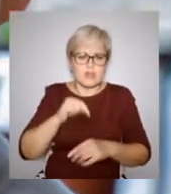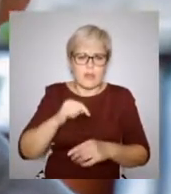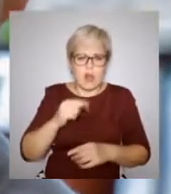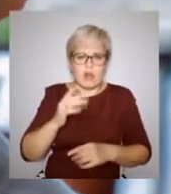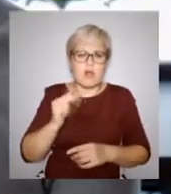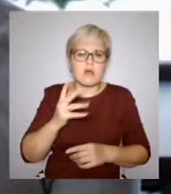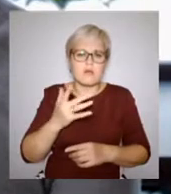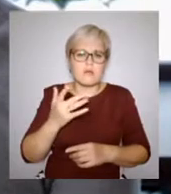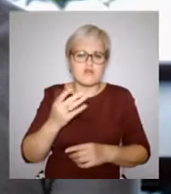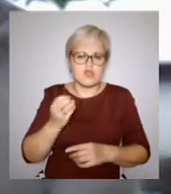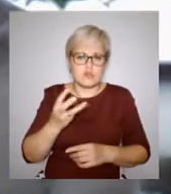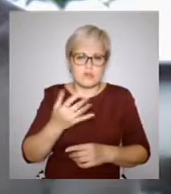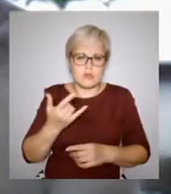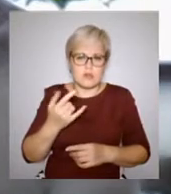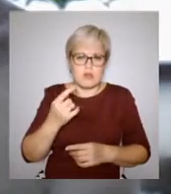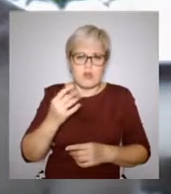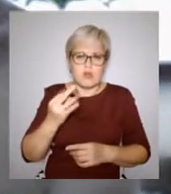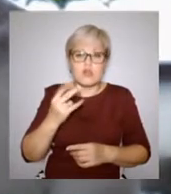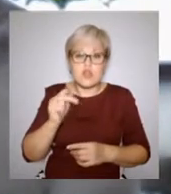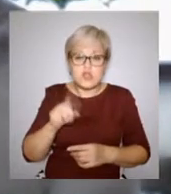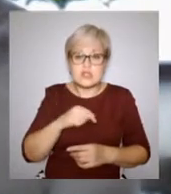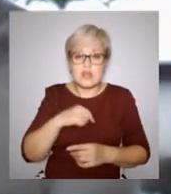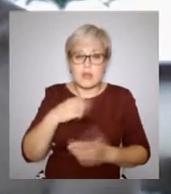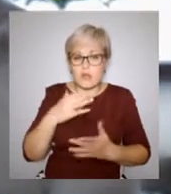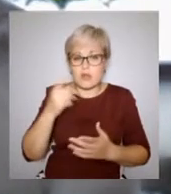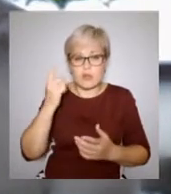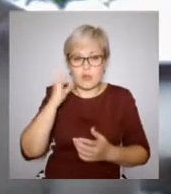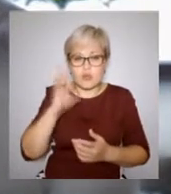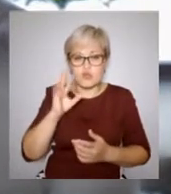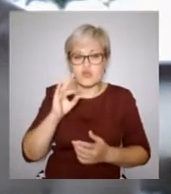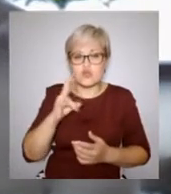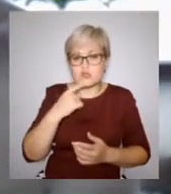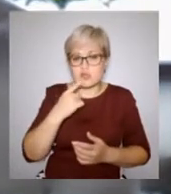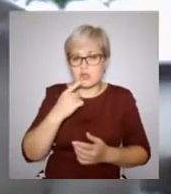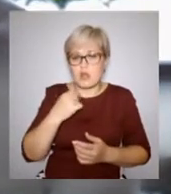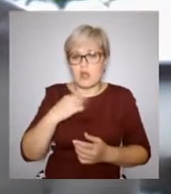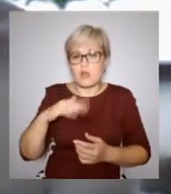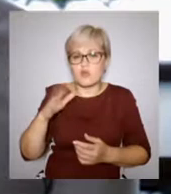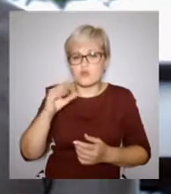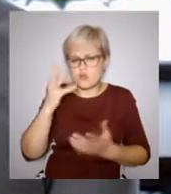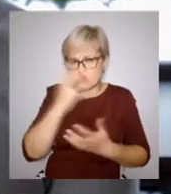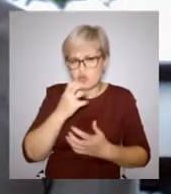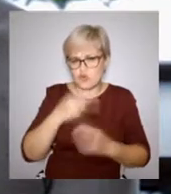вот я вот вам даже со мной не подумала что он сказал пойдем не об этом